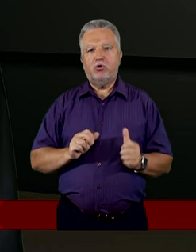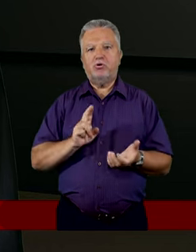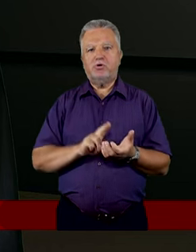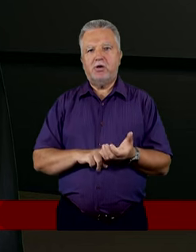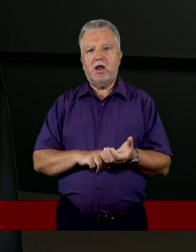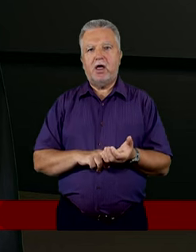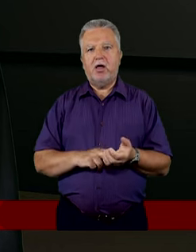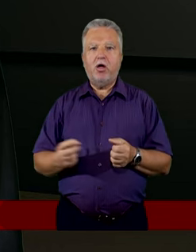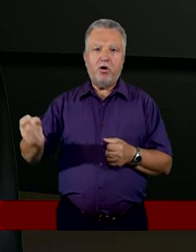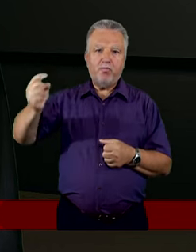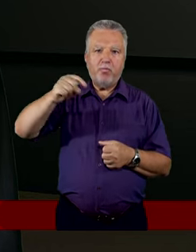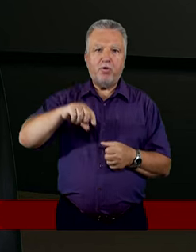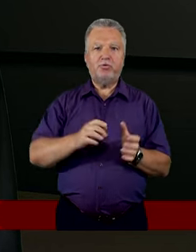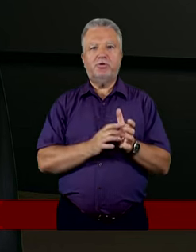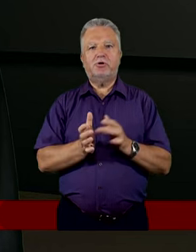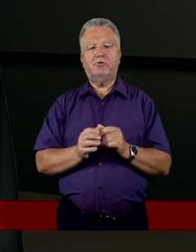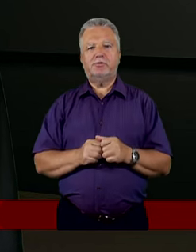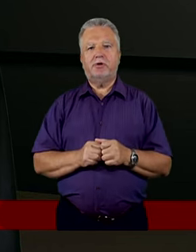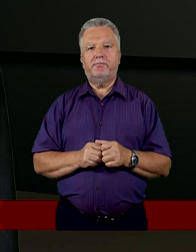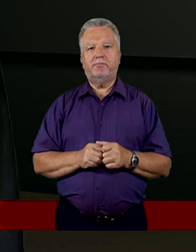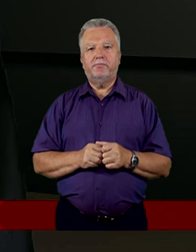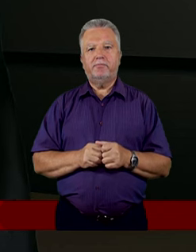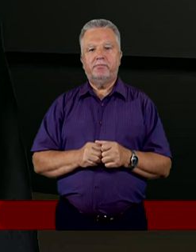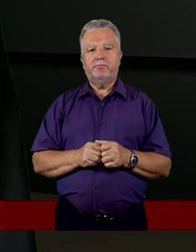oczekując na Jego przyjście.